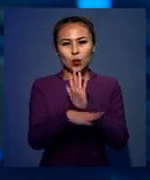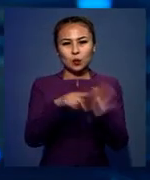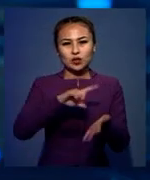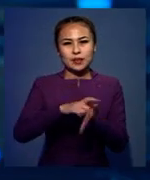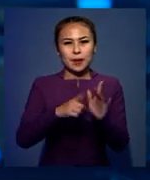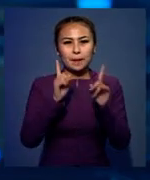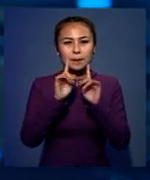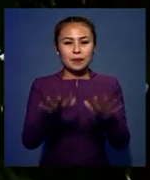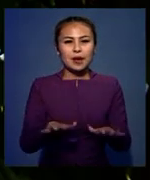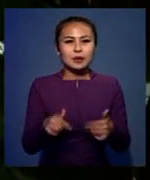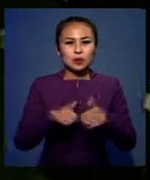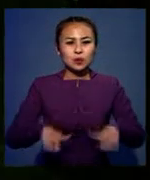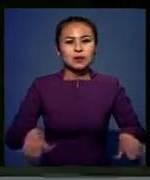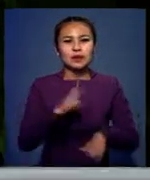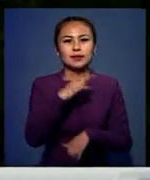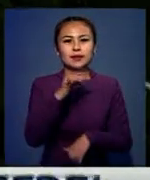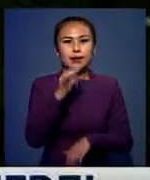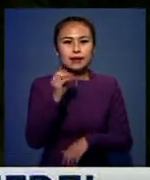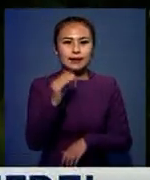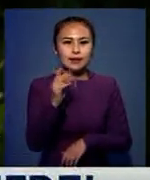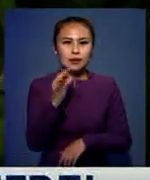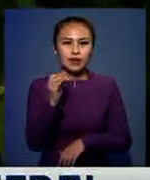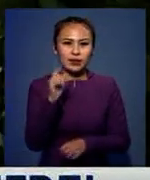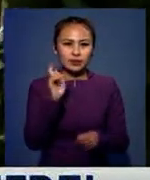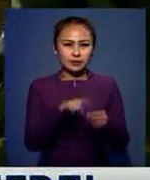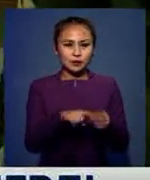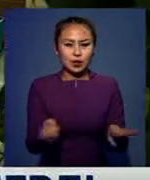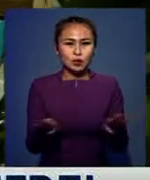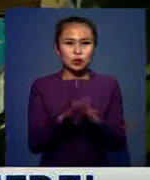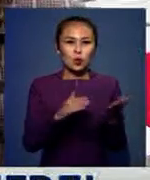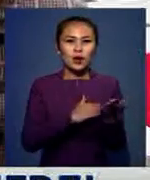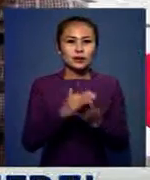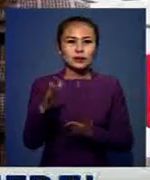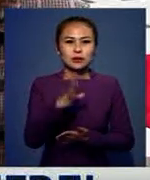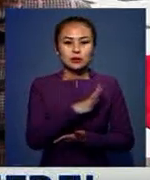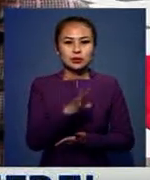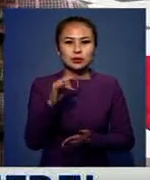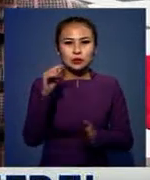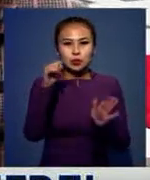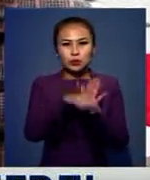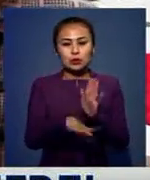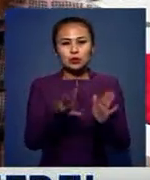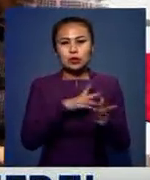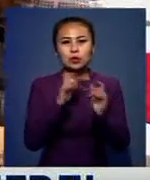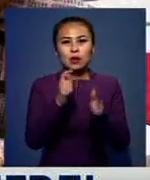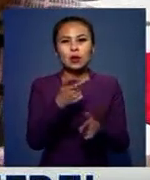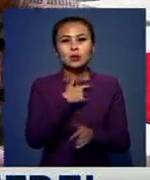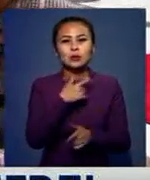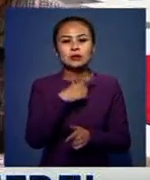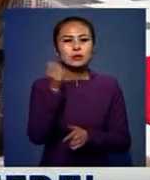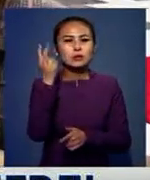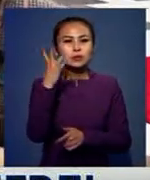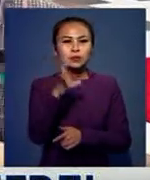58-ші сайлау учаскісінде парламент сенатының төрағасы Дариға Назарбаева да тіркелген. Жоғары палата спикері онда түске дейін